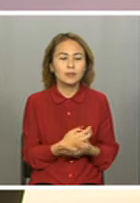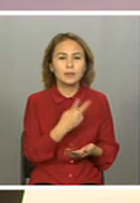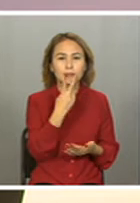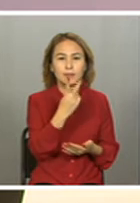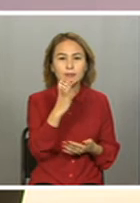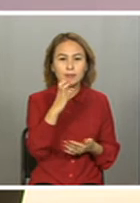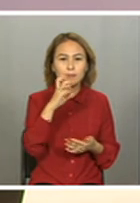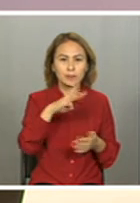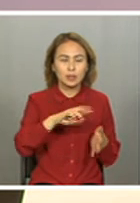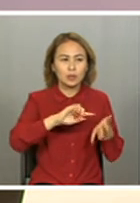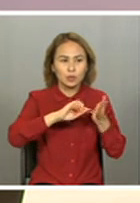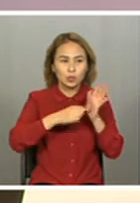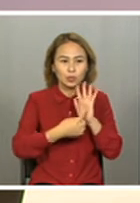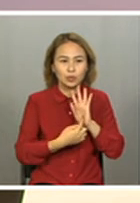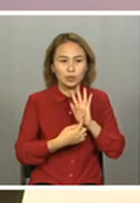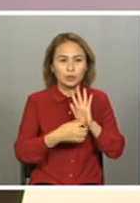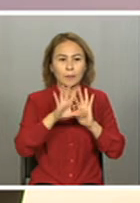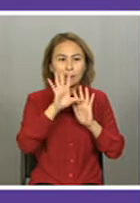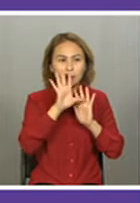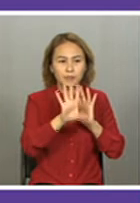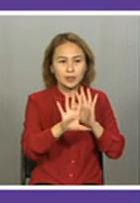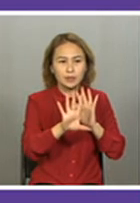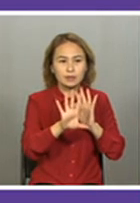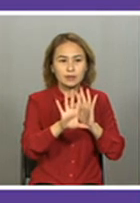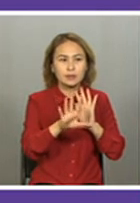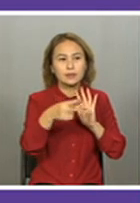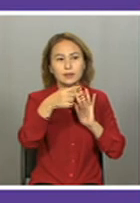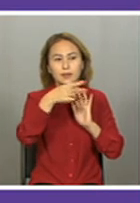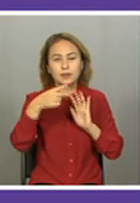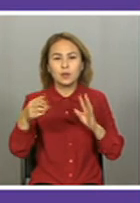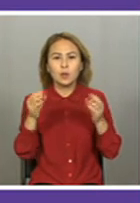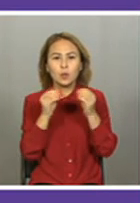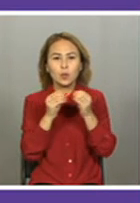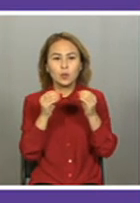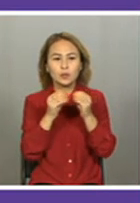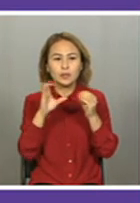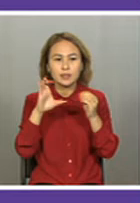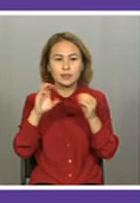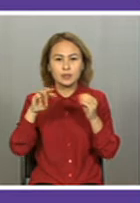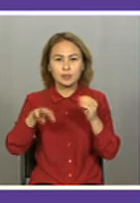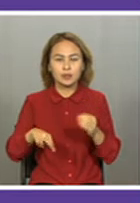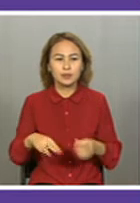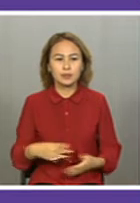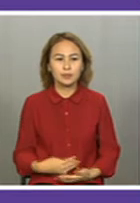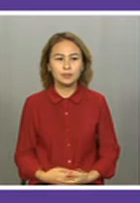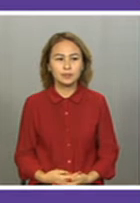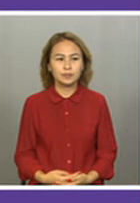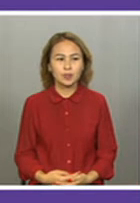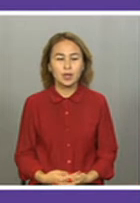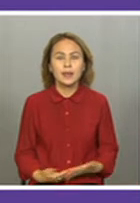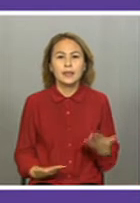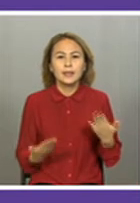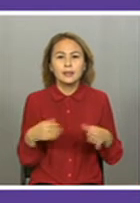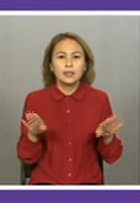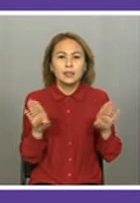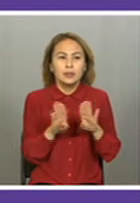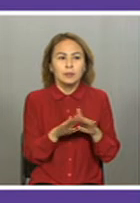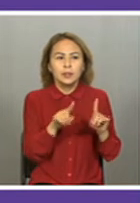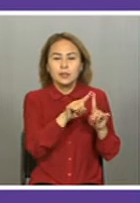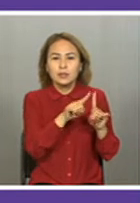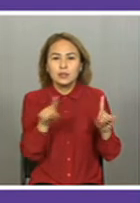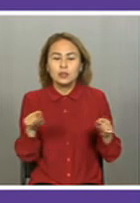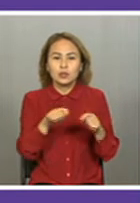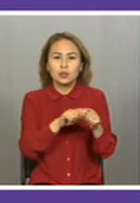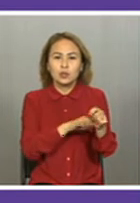2 сантиметр мен 5-тің көбейтіндісінің мәні 10 сантиметрге тең. Демек, кесіндінің ұзындығы